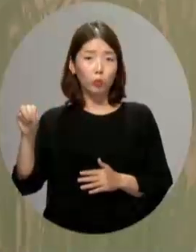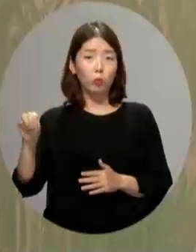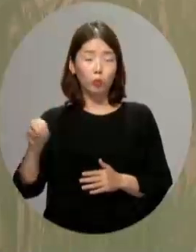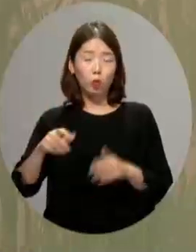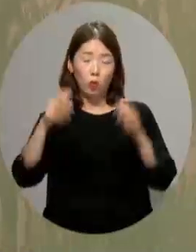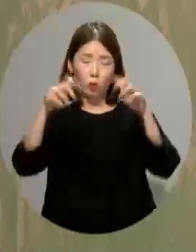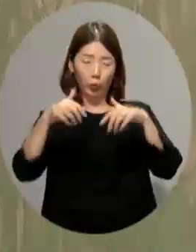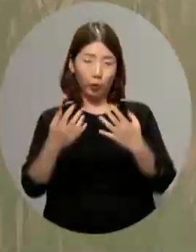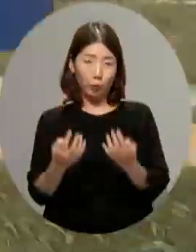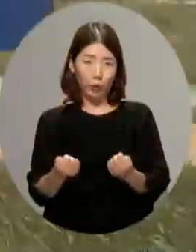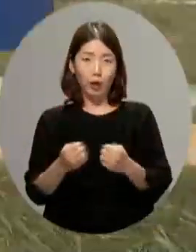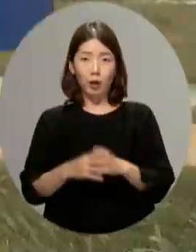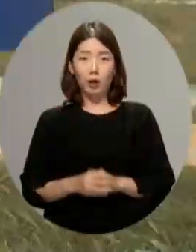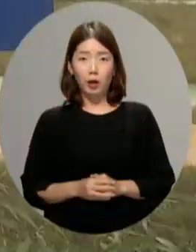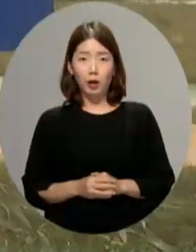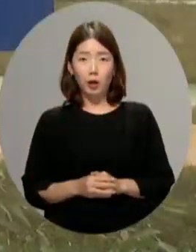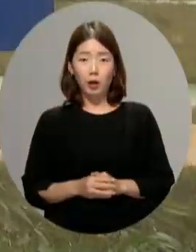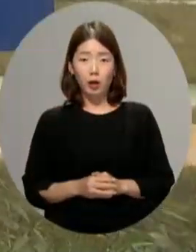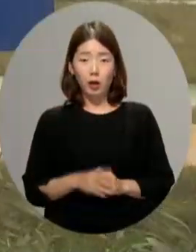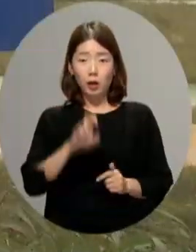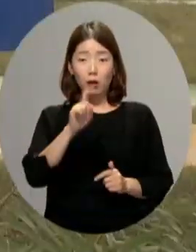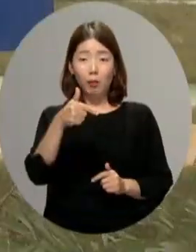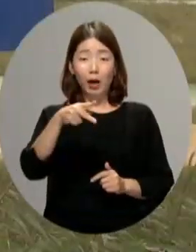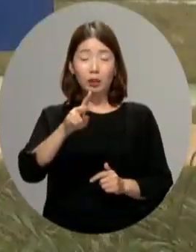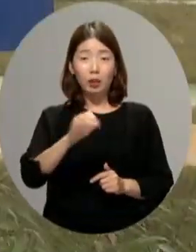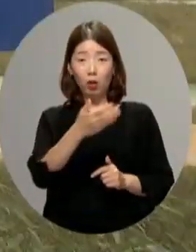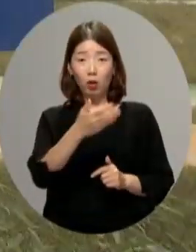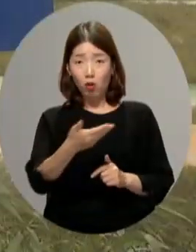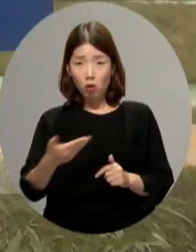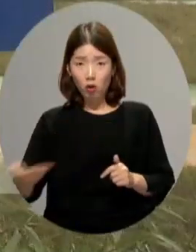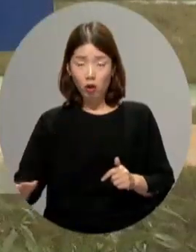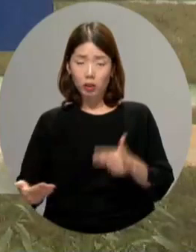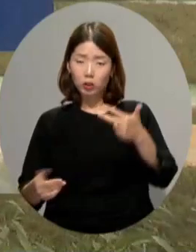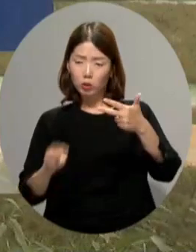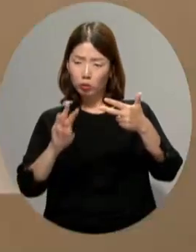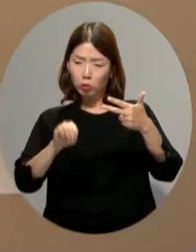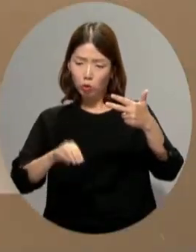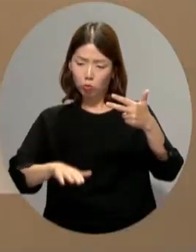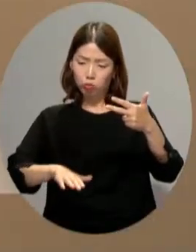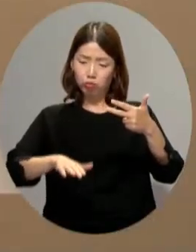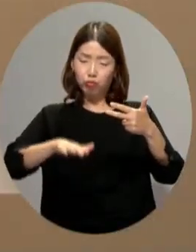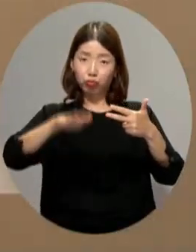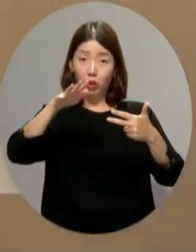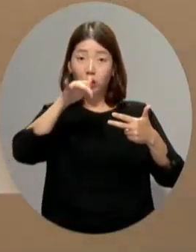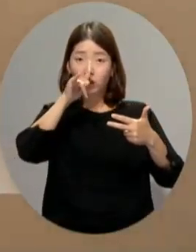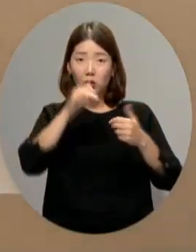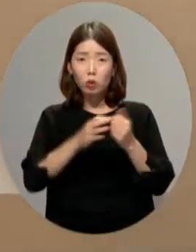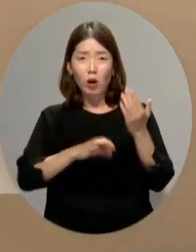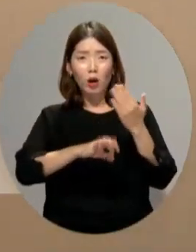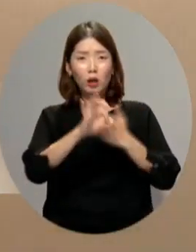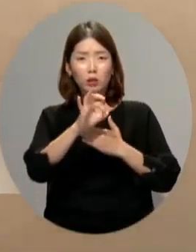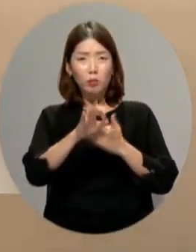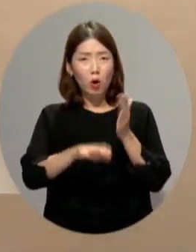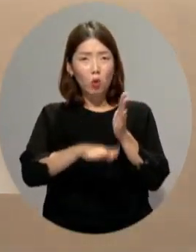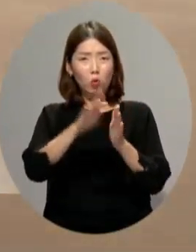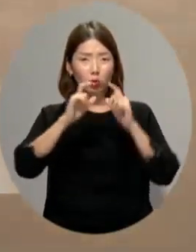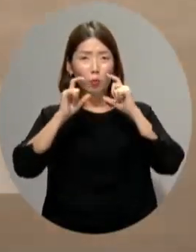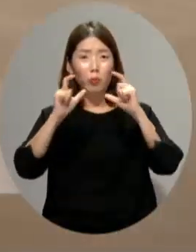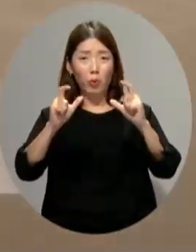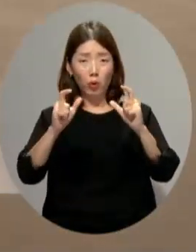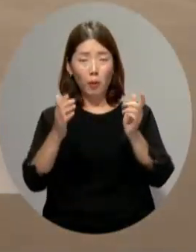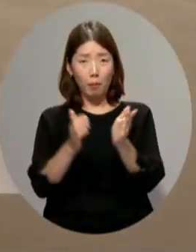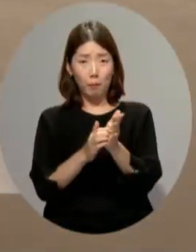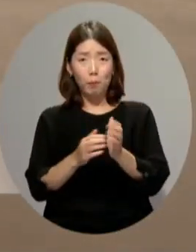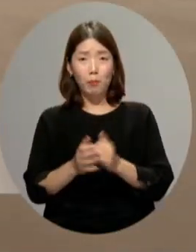강수량을 기록했습니다. 만경강 삼례교 지점 수위가 7m 이상까지 상승하면서 오전 중 홍수경보가